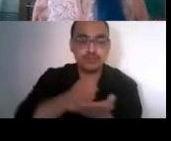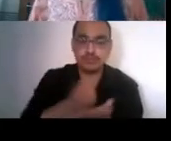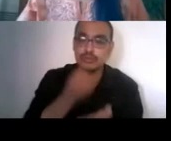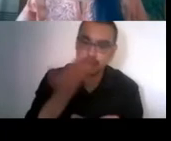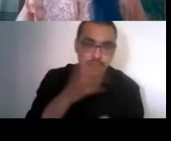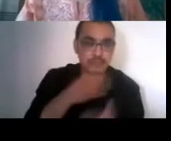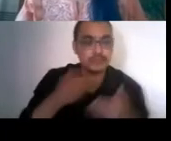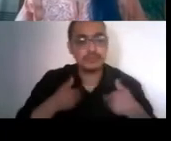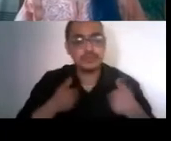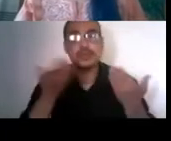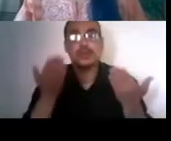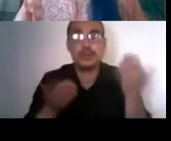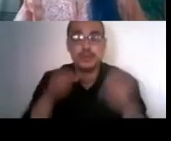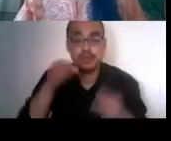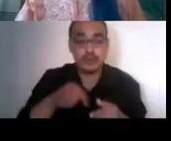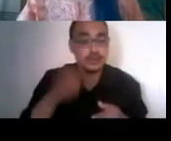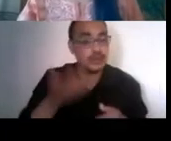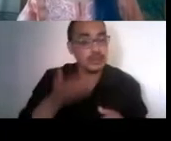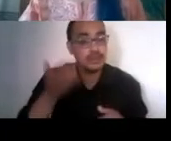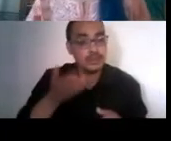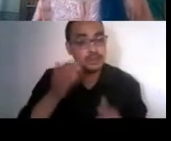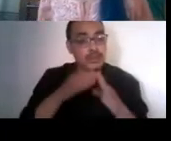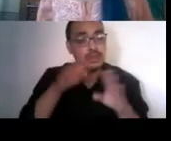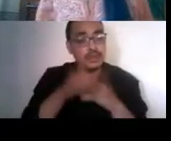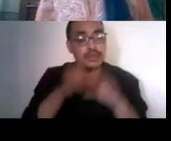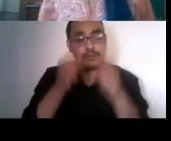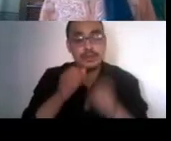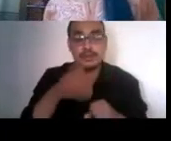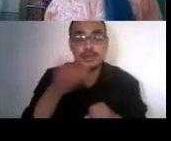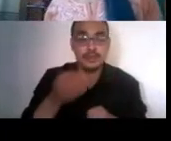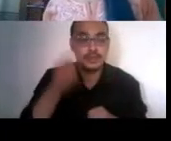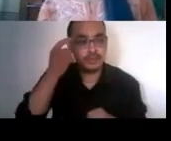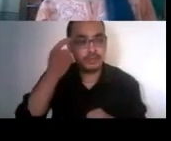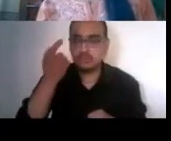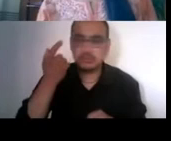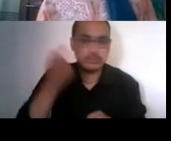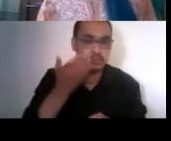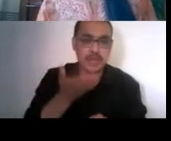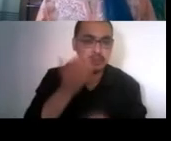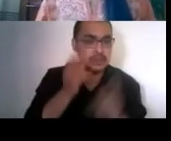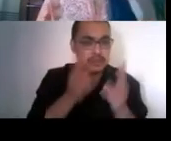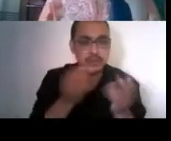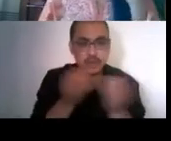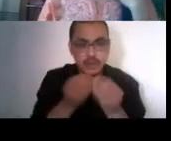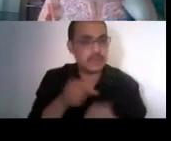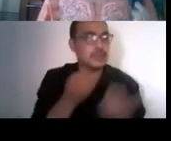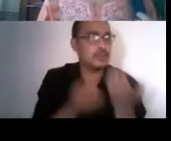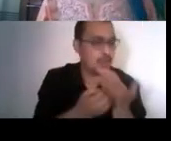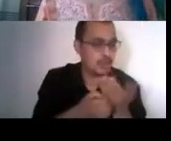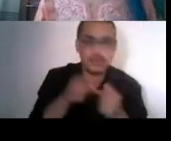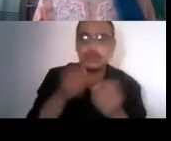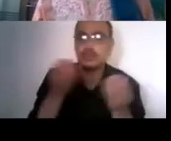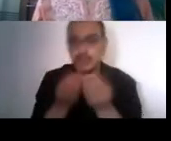रमाइलो लाग्यो अब सधैँ खालको घरभित्रै बसेपछि डिमान्ड महिलाहरूलाई ए यो गरिदेऊ आज यो पकाइदेऊ आज यो